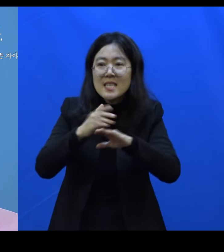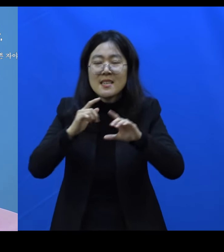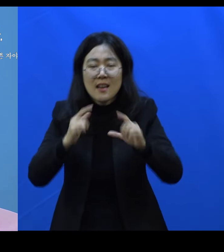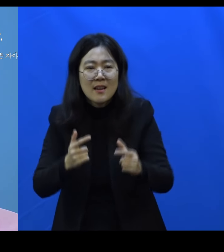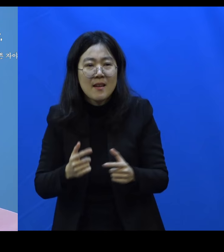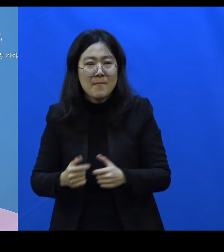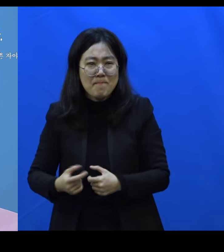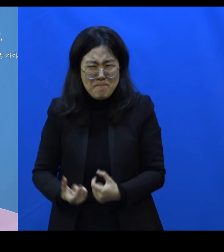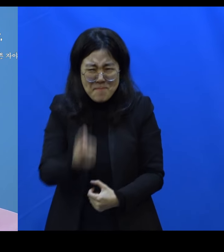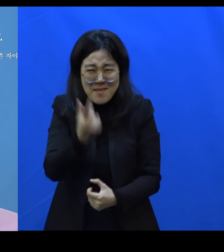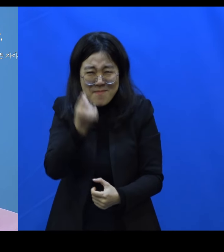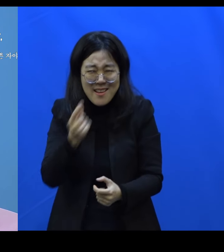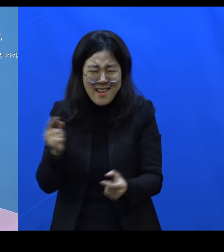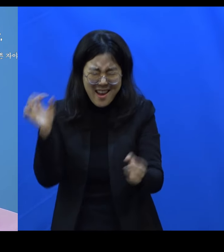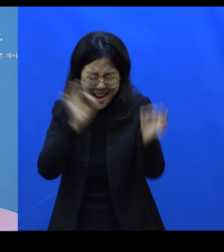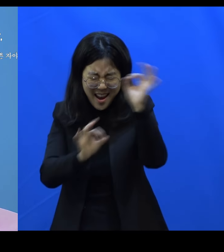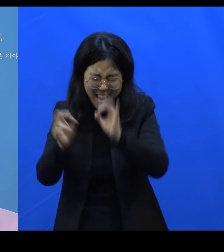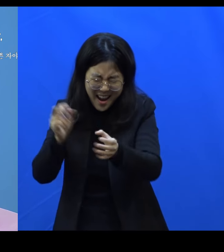우리에게 다가오시는 분이십니다.